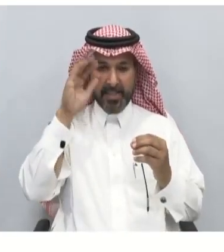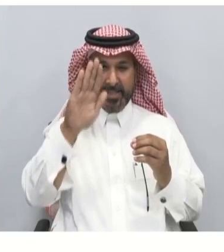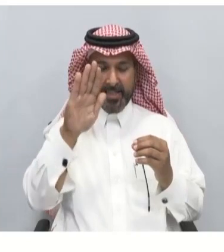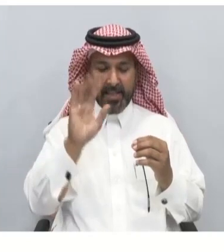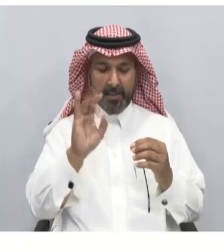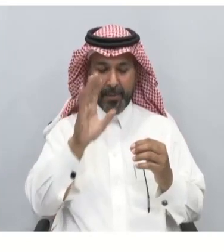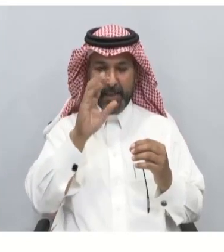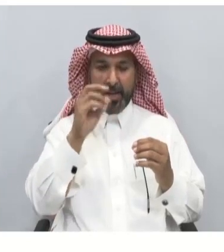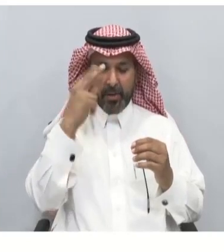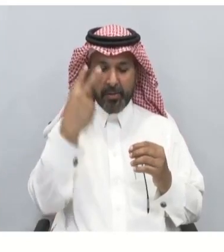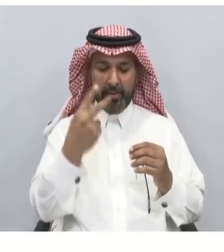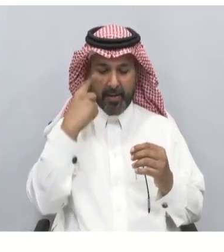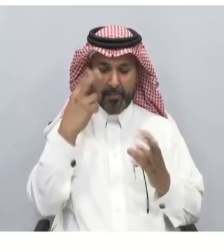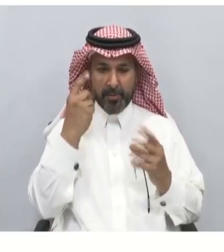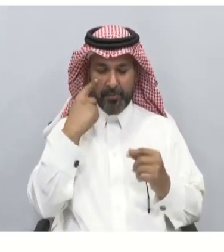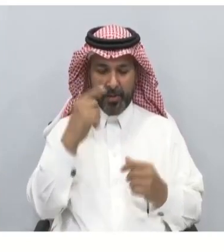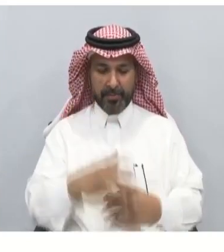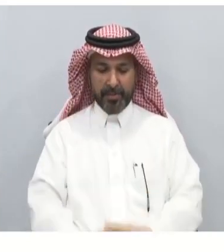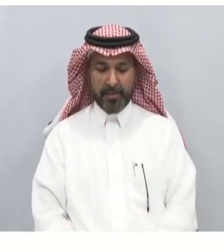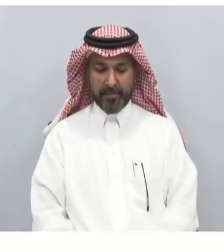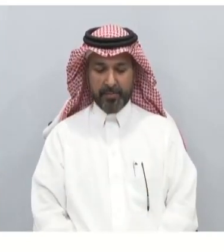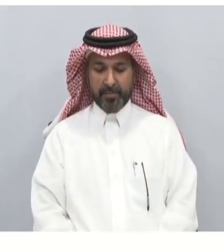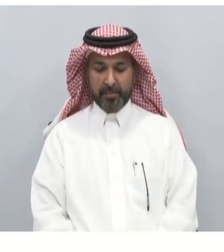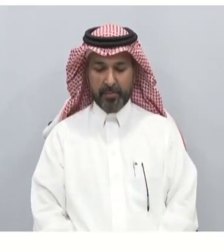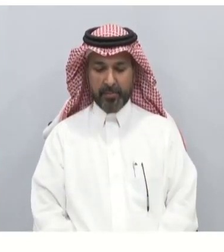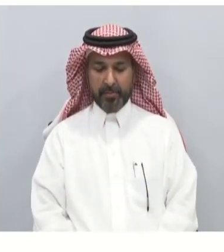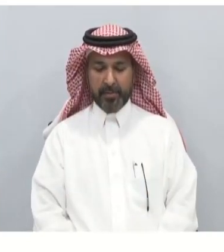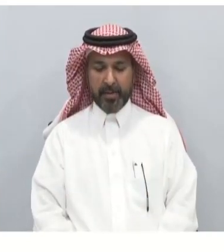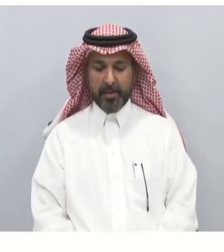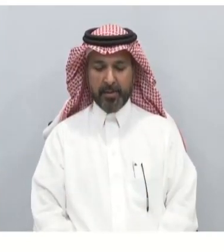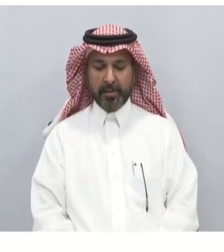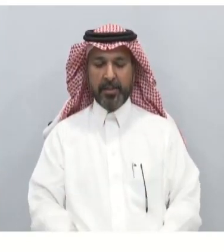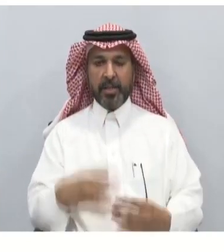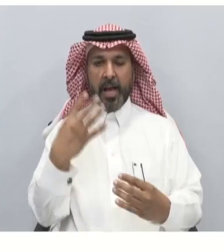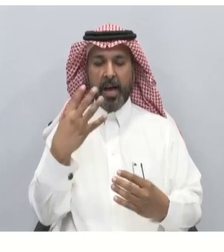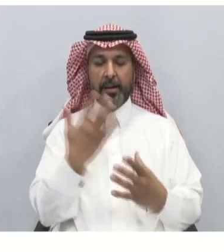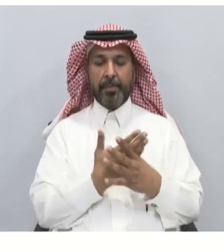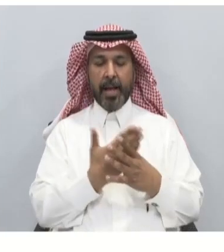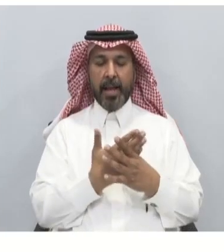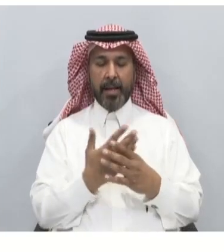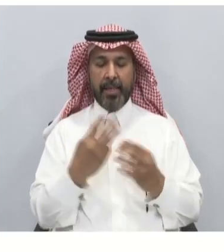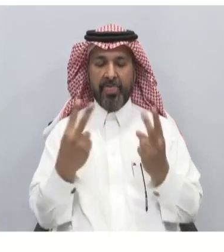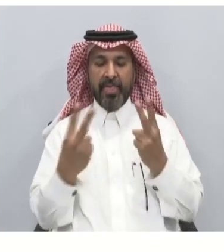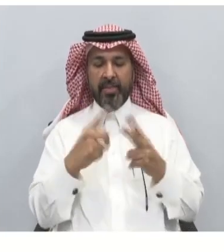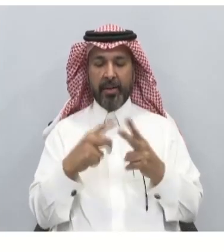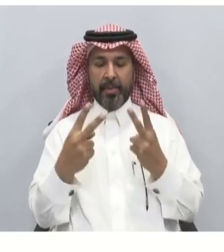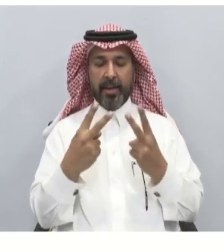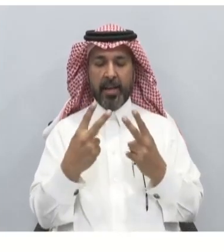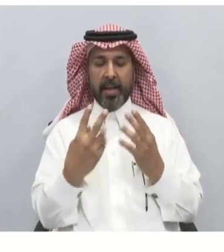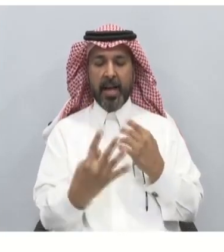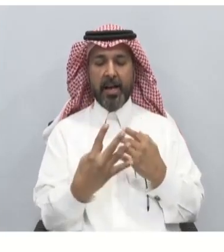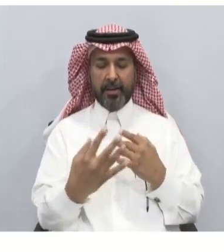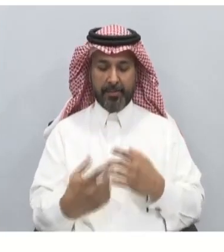بدالها 2، كم راح تصير المخرجة؟ كم راح تطلع المخرج الناتج؟ 2 في 2 أحسنتم، راح تطلع